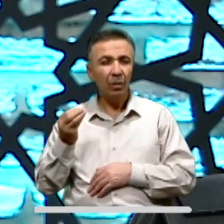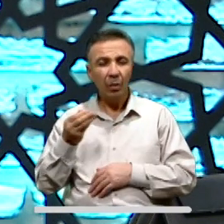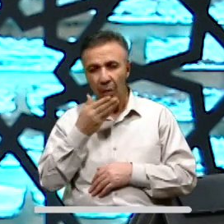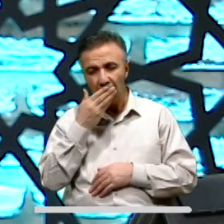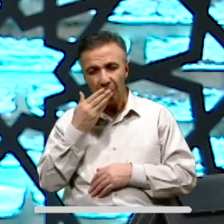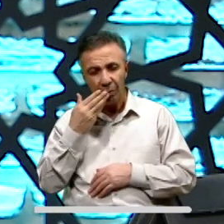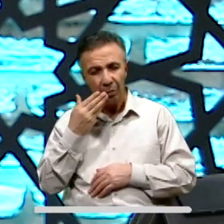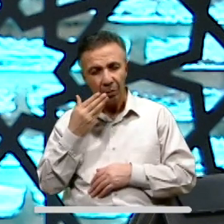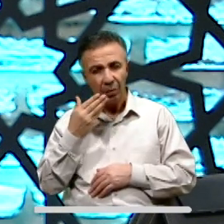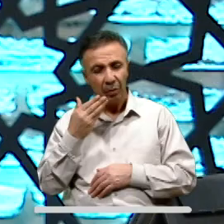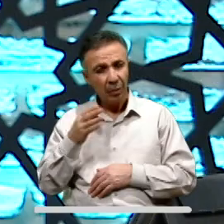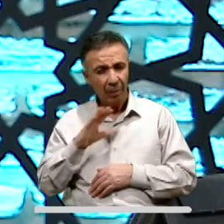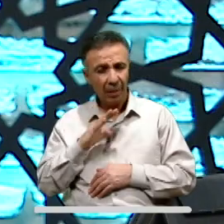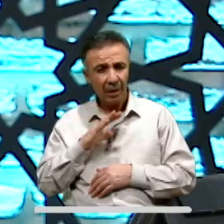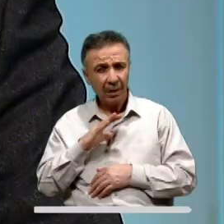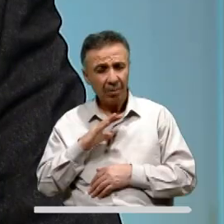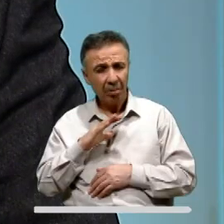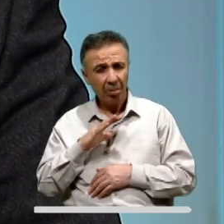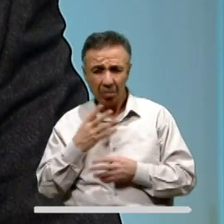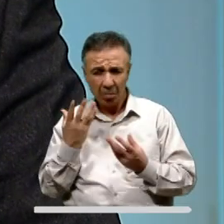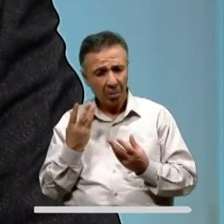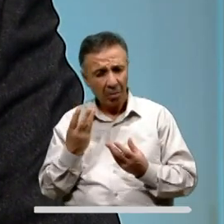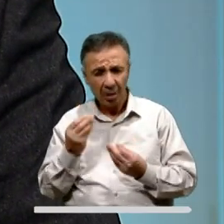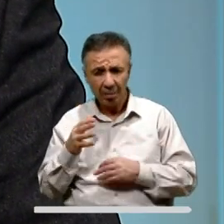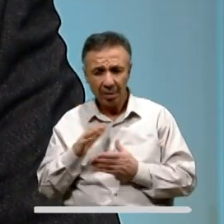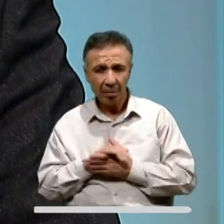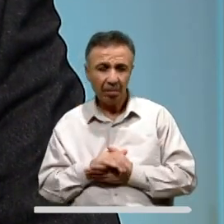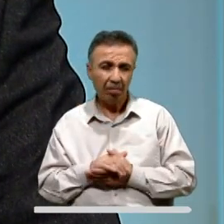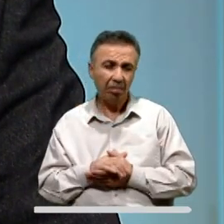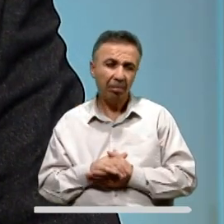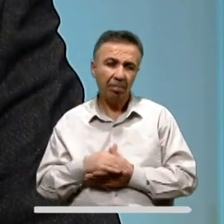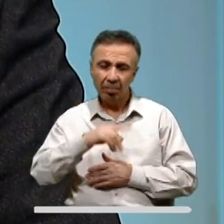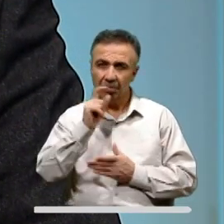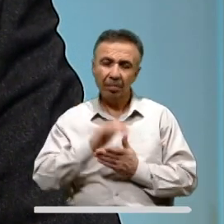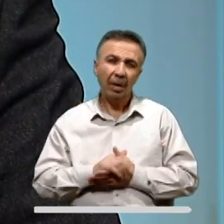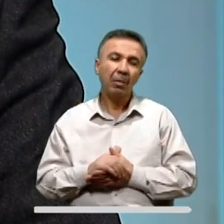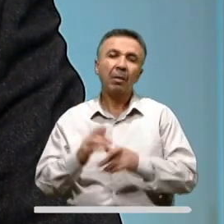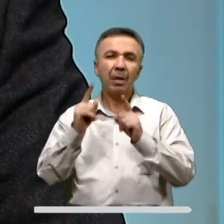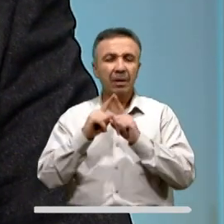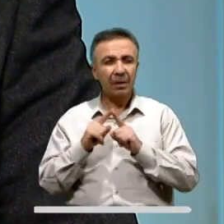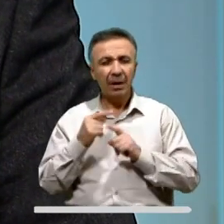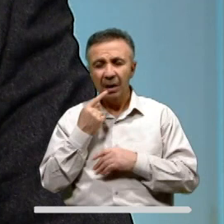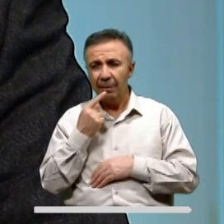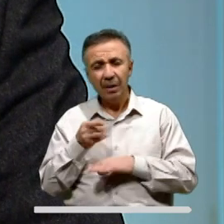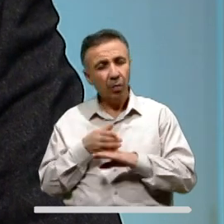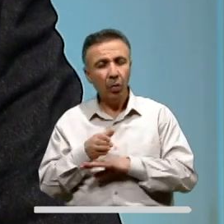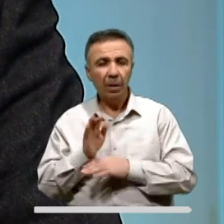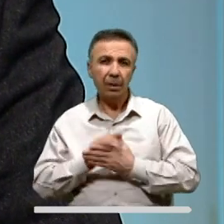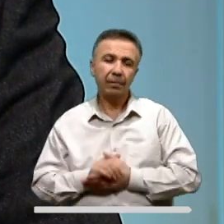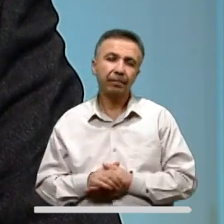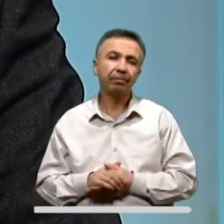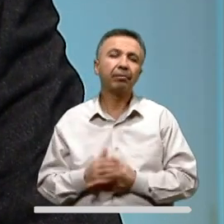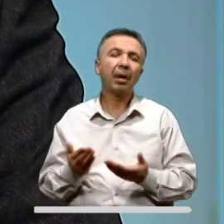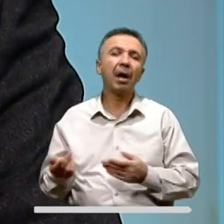mi 71 diye düz bir hesap yapmışlar mesela? Bunun için böyle bir sayı ifade etmek doğru değildir.